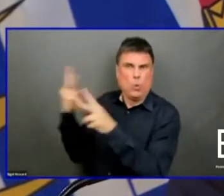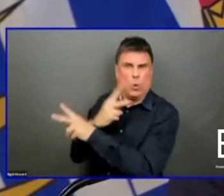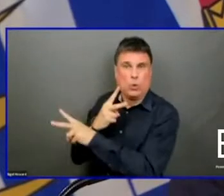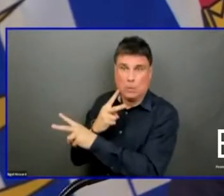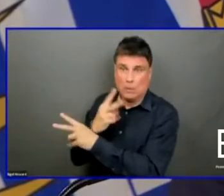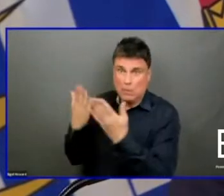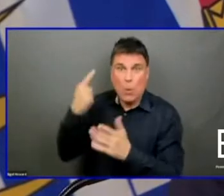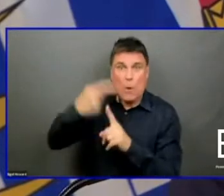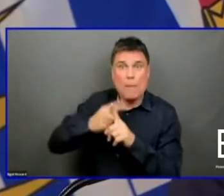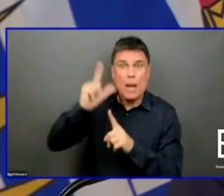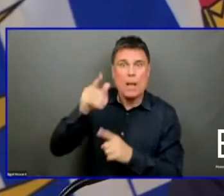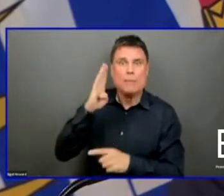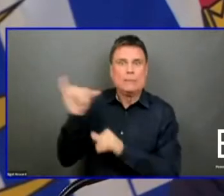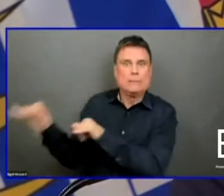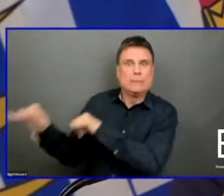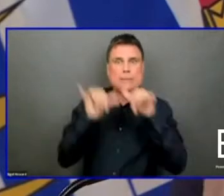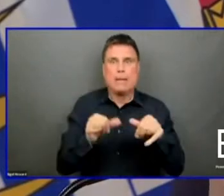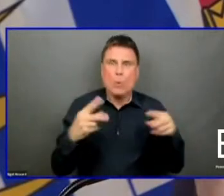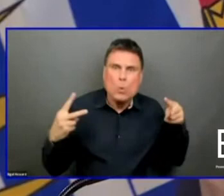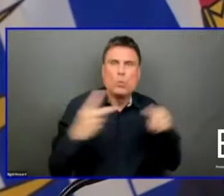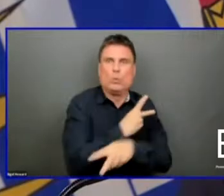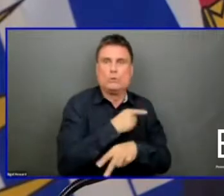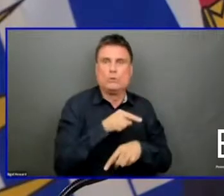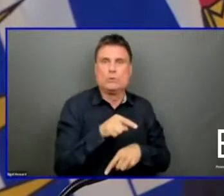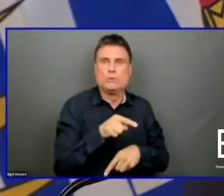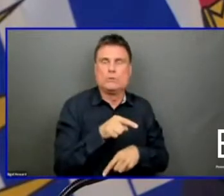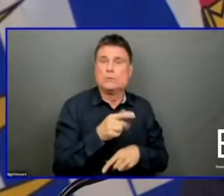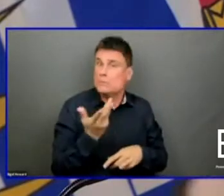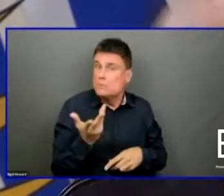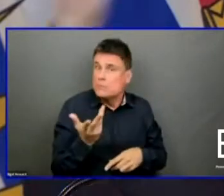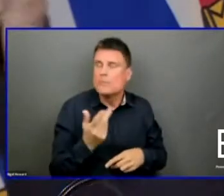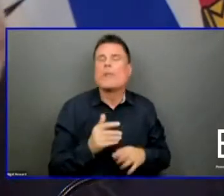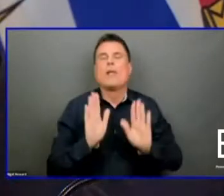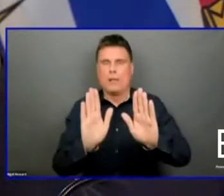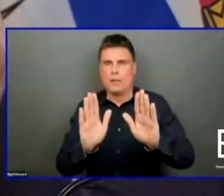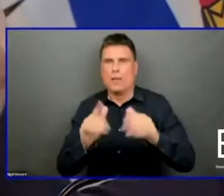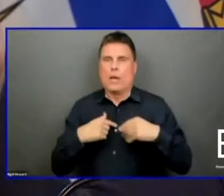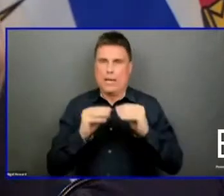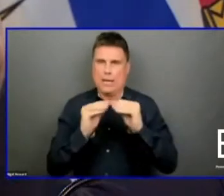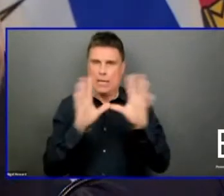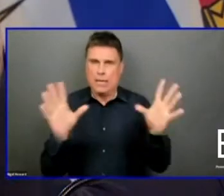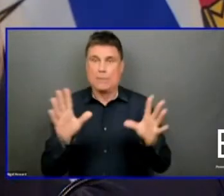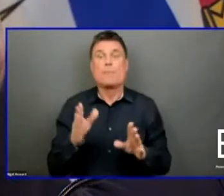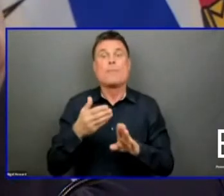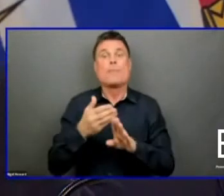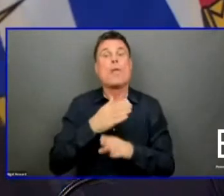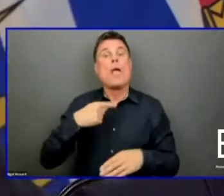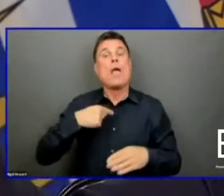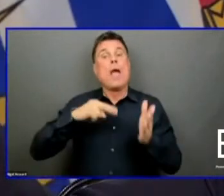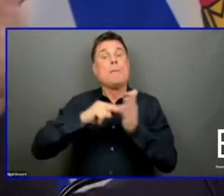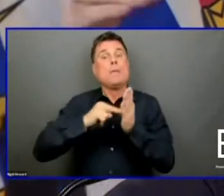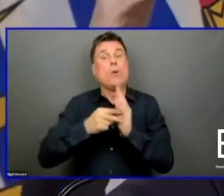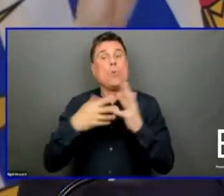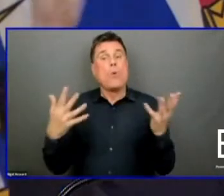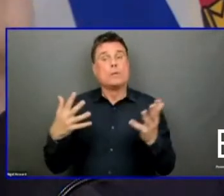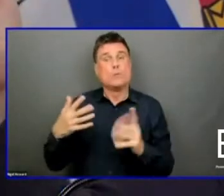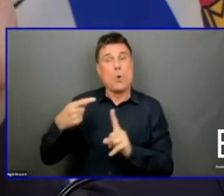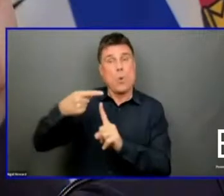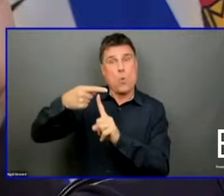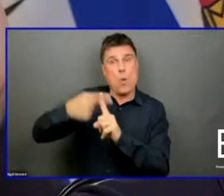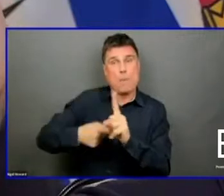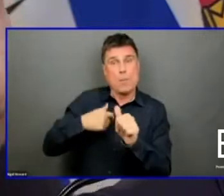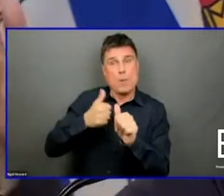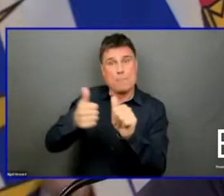须是工作的人员，比如说教师啊、救火队员啊、警察，已经这一部分也留给他们打，都不影